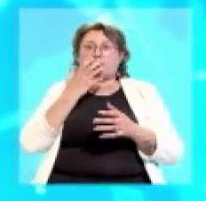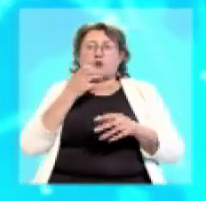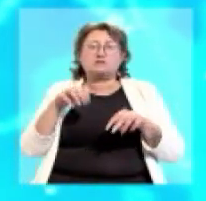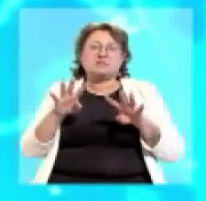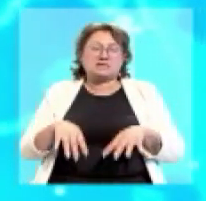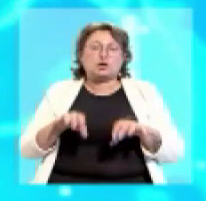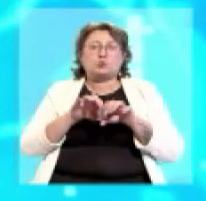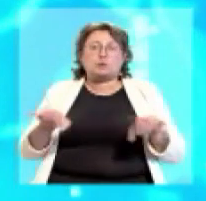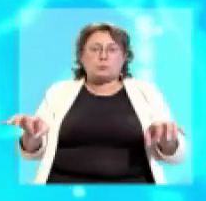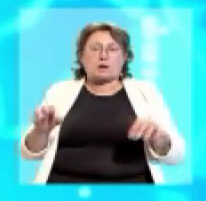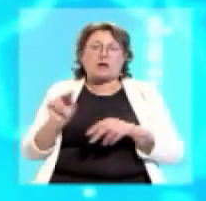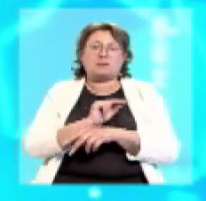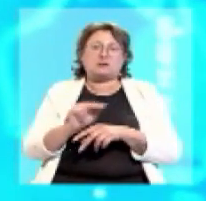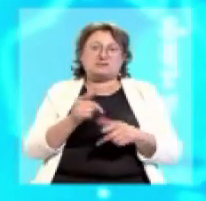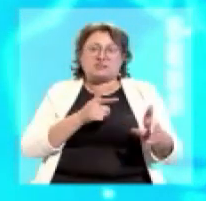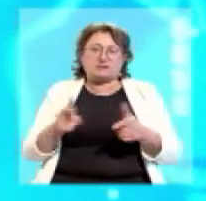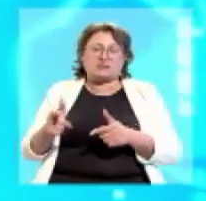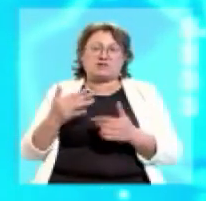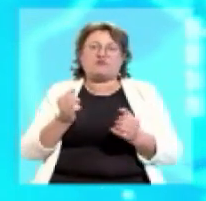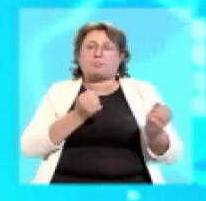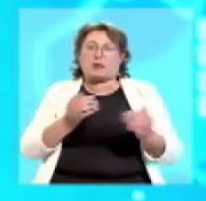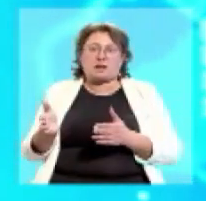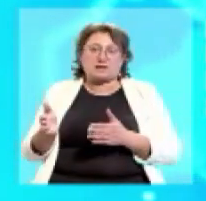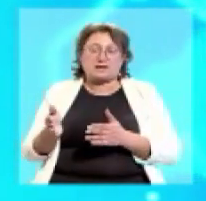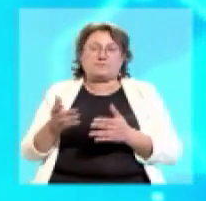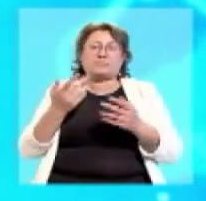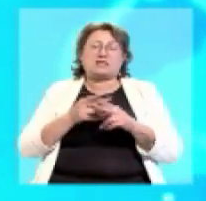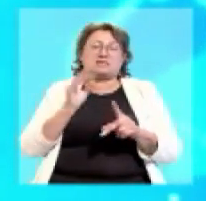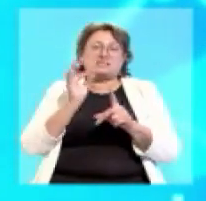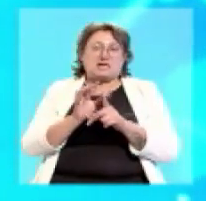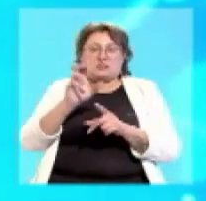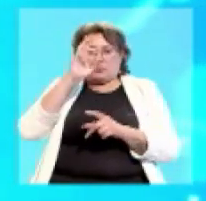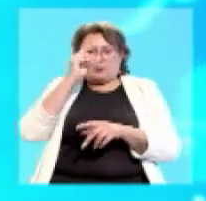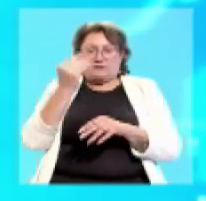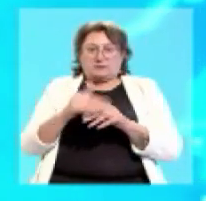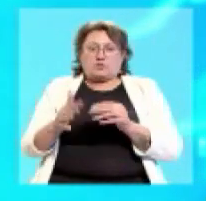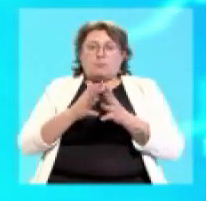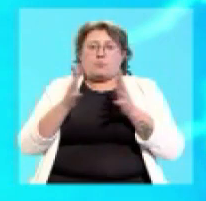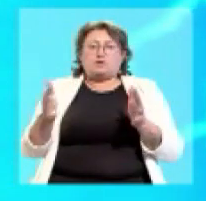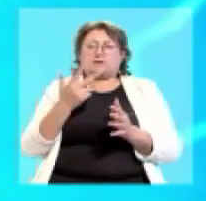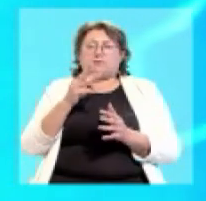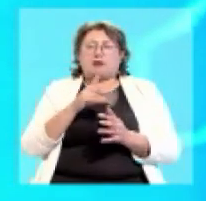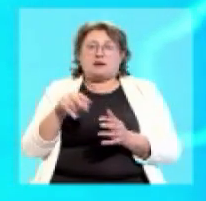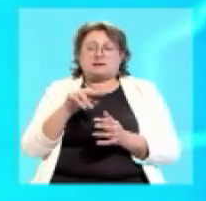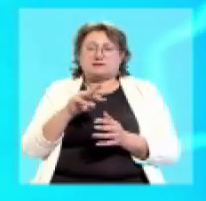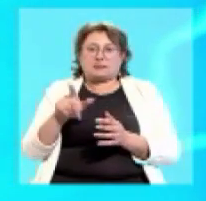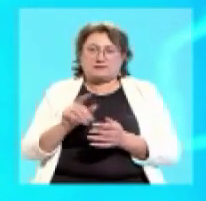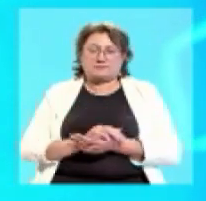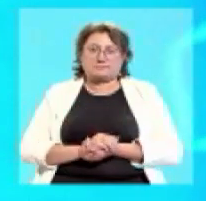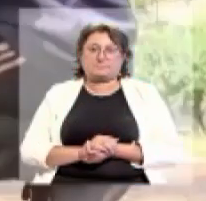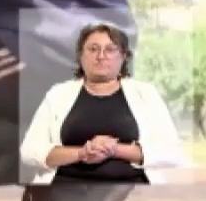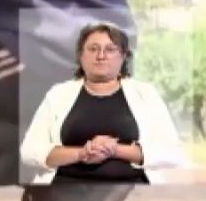сети и трубопроводы отремонтированы и приведены в порядок. На эти цели из бюджета выделено более 3 миллиардов тенге.